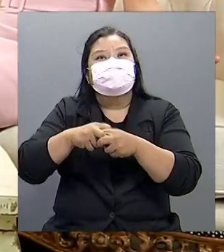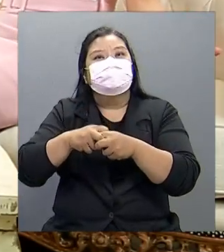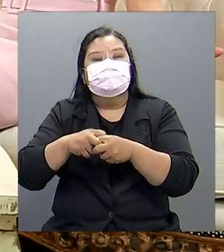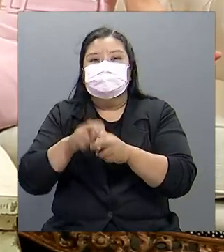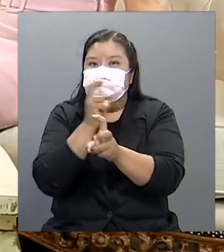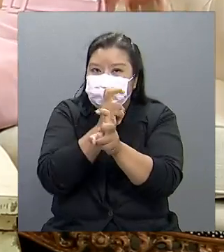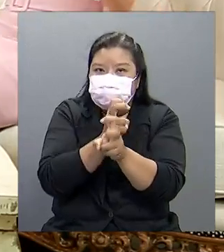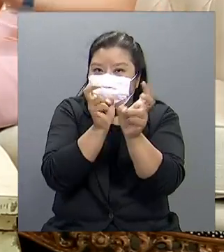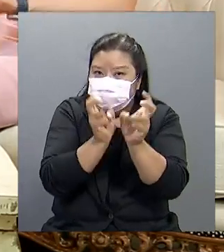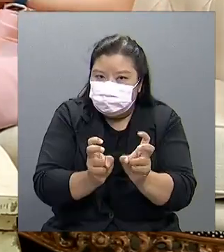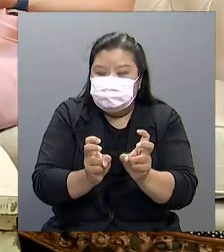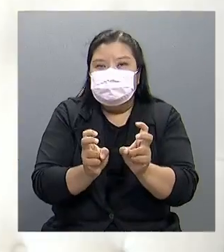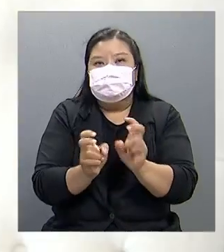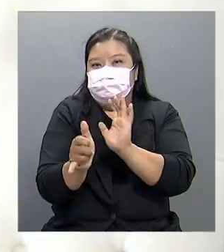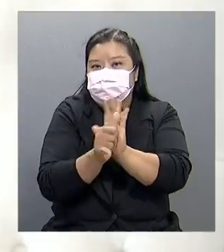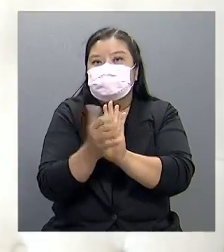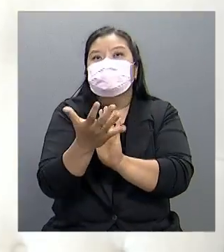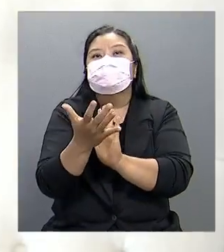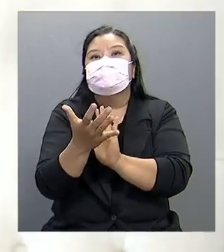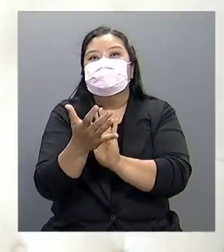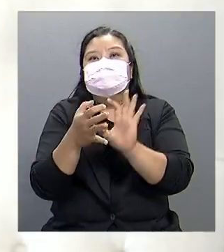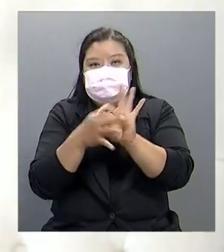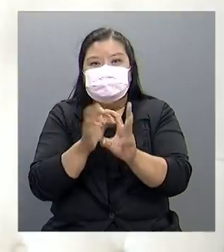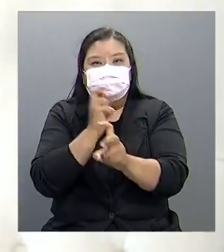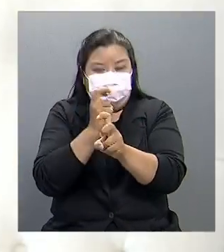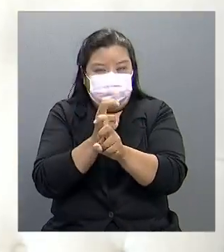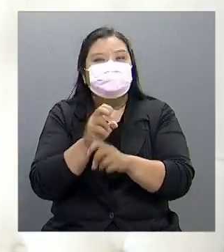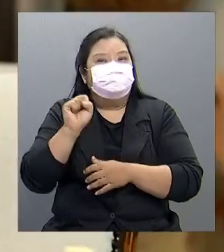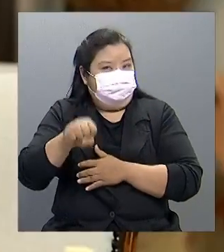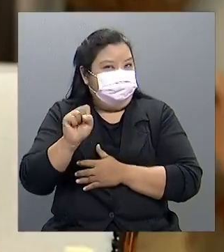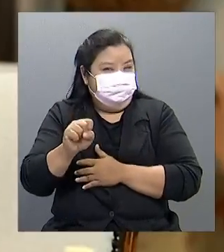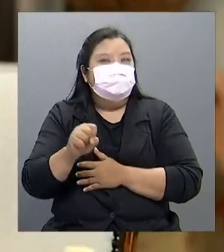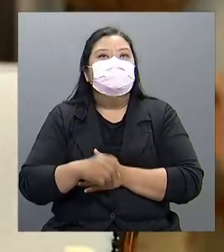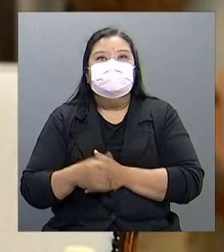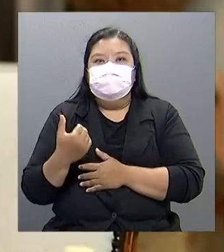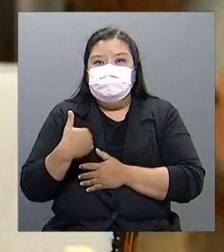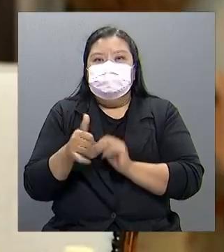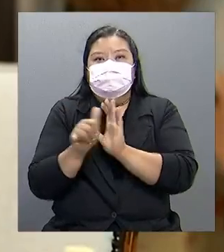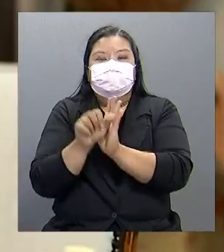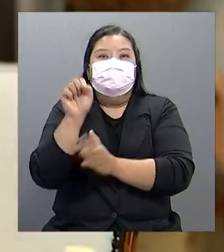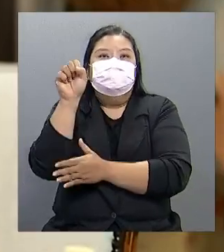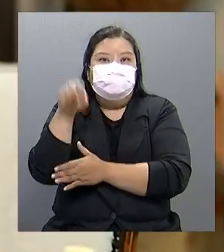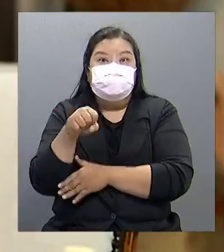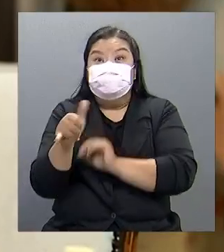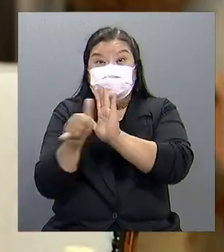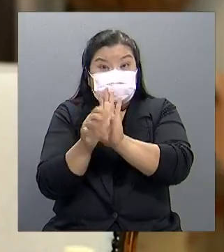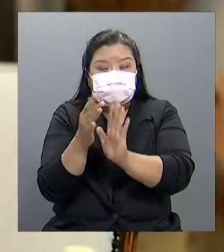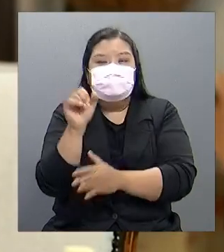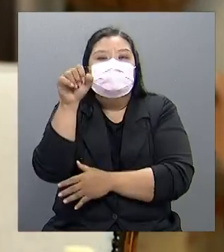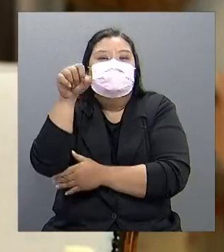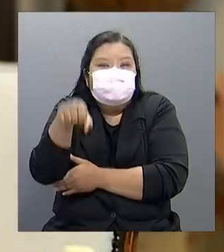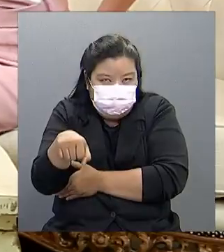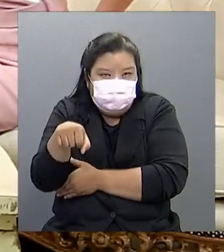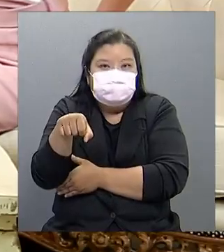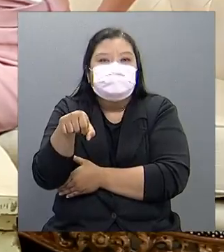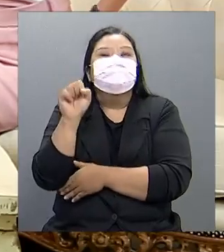ไม่มีพนักพิง ถูกต้อง ประสุดตัว ธรรมดานั่งก็ยุบอยู่แล้ว ยุบอยู่แล้วไม่มีพนักพิงอีก ยิ่งยุบหนัก ย ิ่ งยุบหนักยุบเร็วขึ้นอีก ถูก